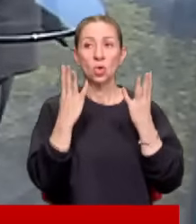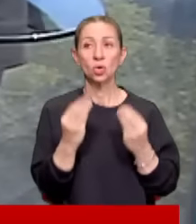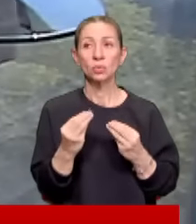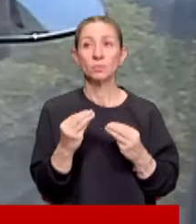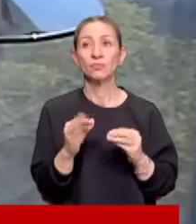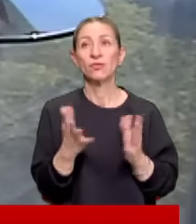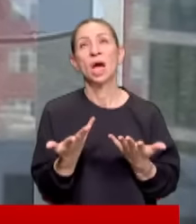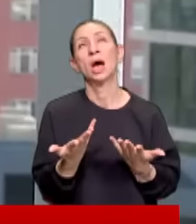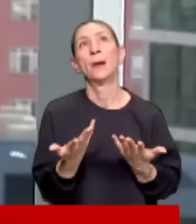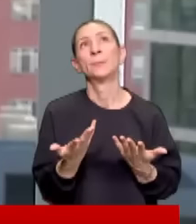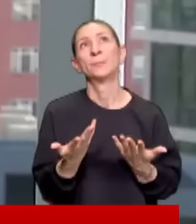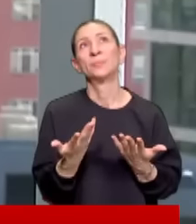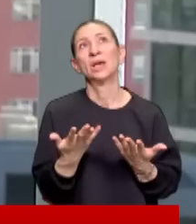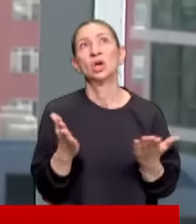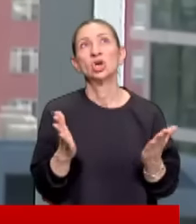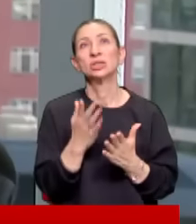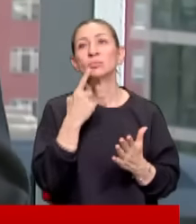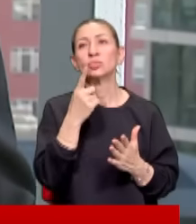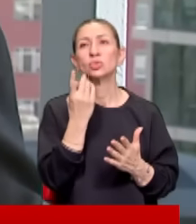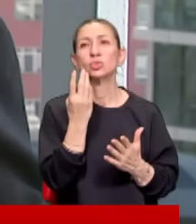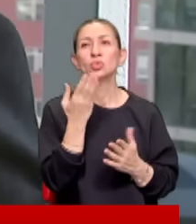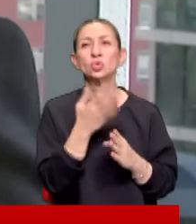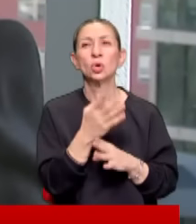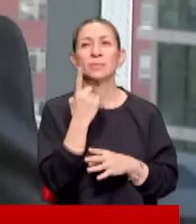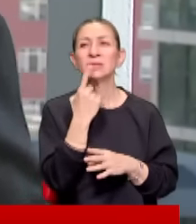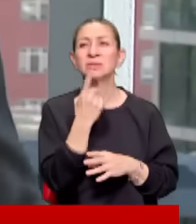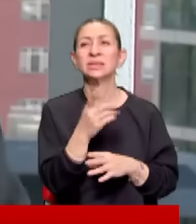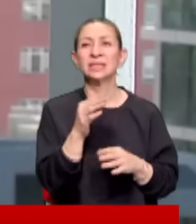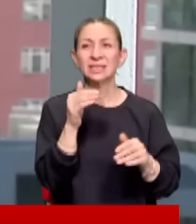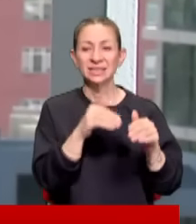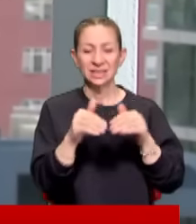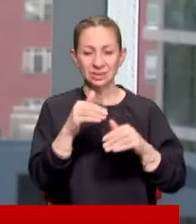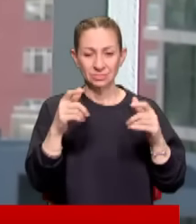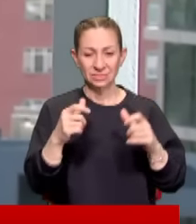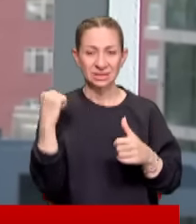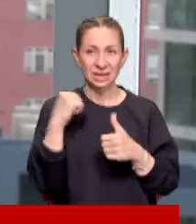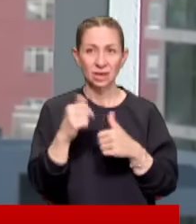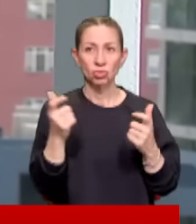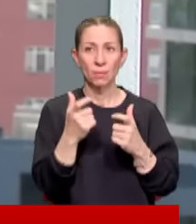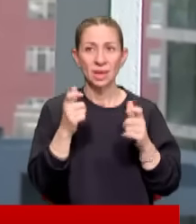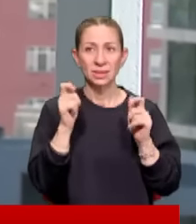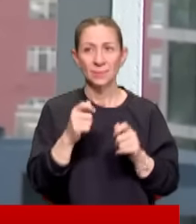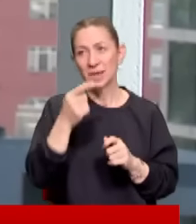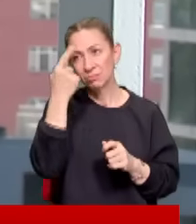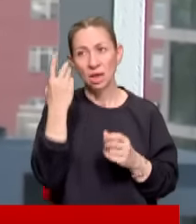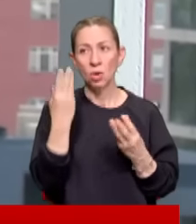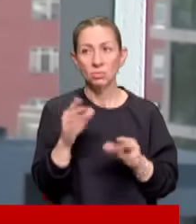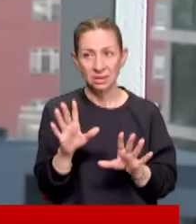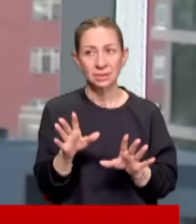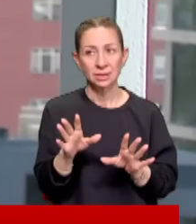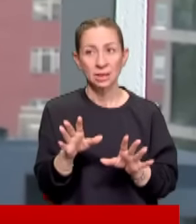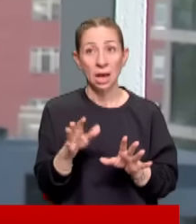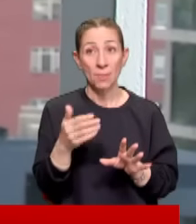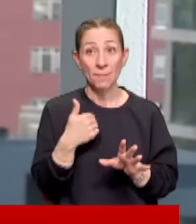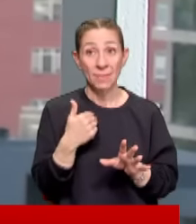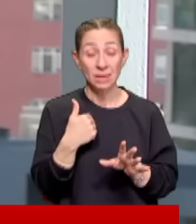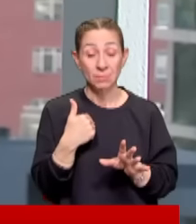ya da karşı çıkma demeyeyim. Bu doğru bir tabir olmaz. Çünkü seçim sattım halinde tekrar toplantı yapma imkanı olmadı. Ama